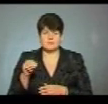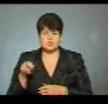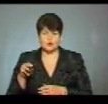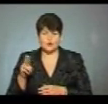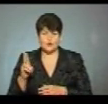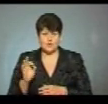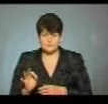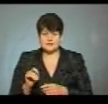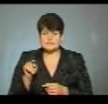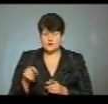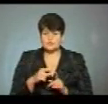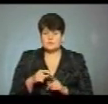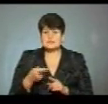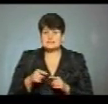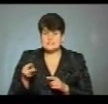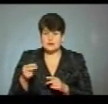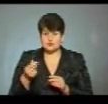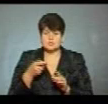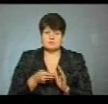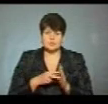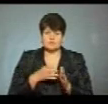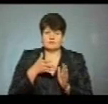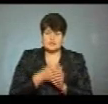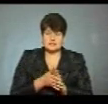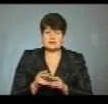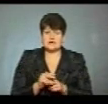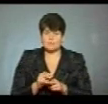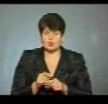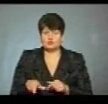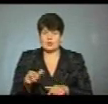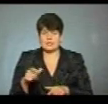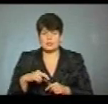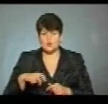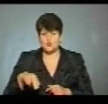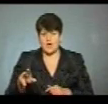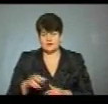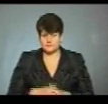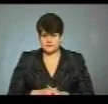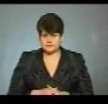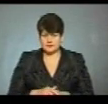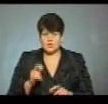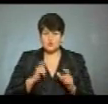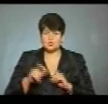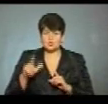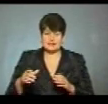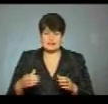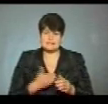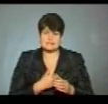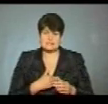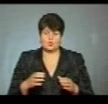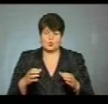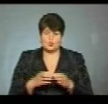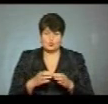його словами, ці гроші планують витратити на ремонт доріг і тротуарів. Студенти ініціативної групи